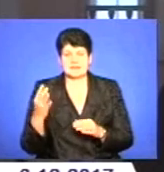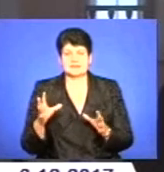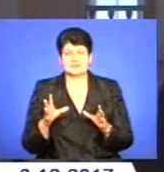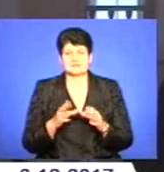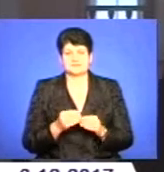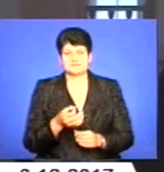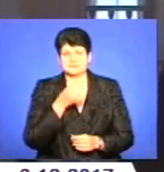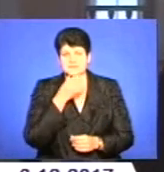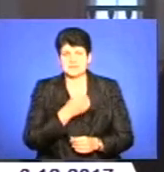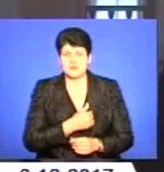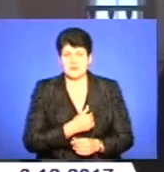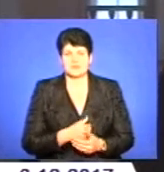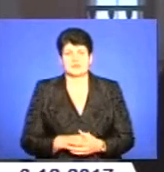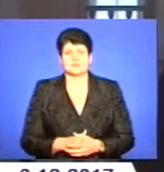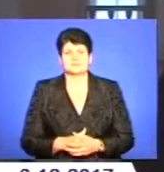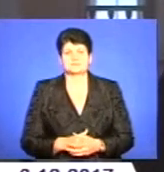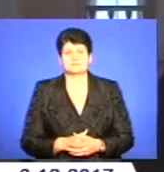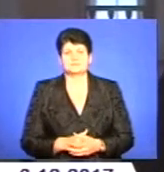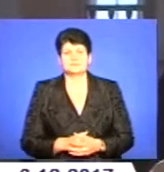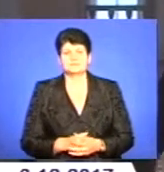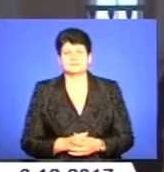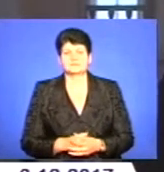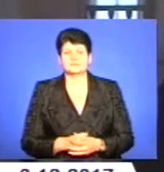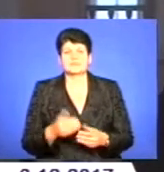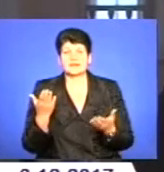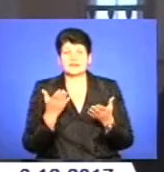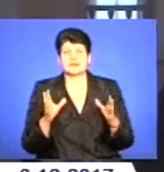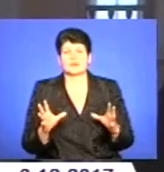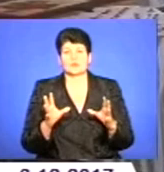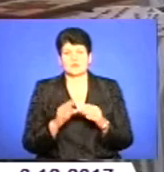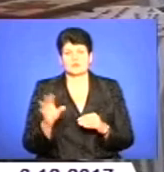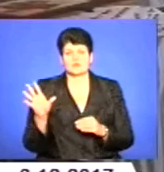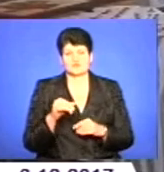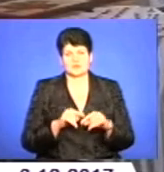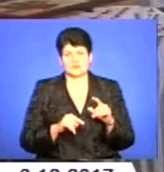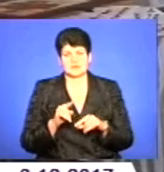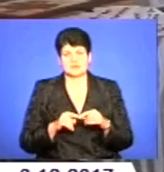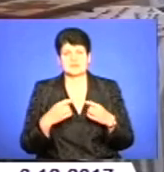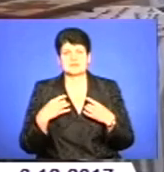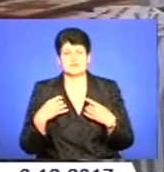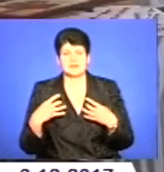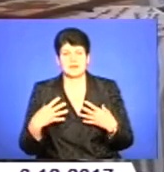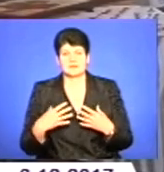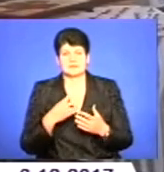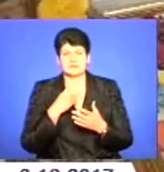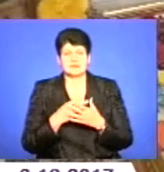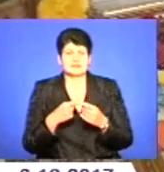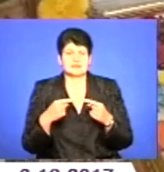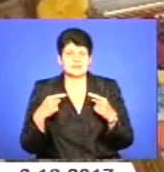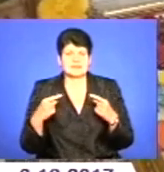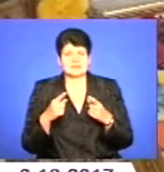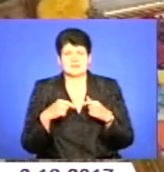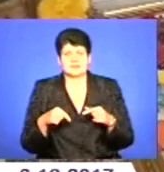захоплення, які об'єднують всю родину. На святі родини також презентували різноманітні